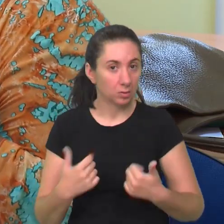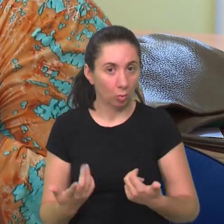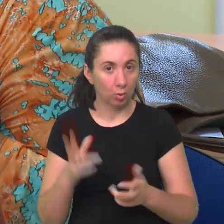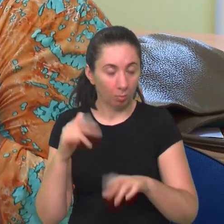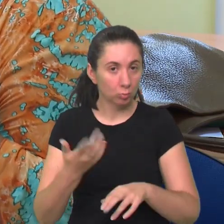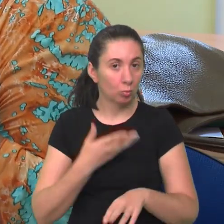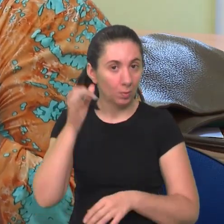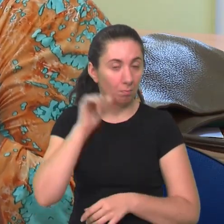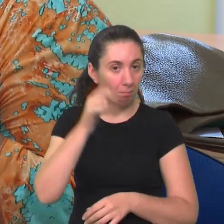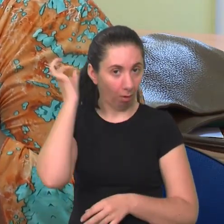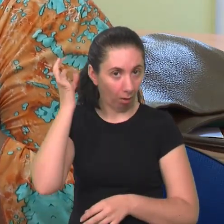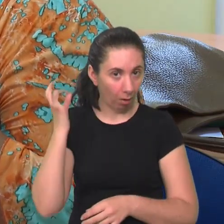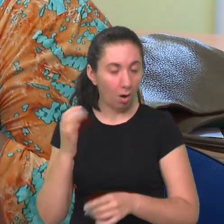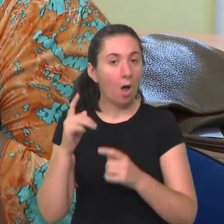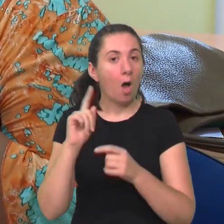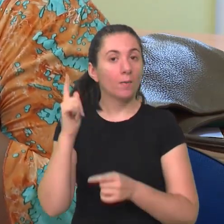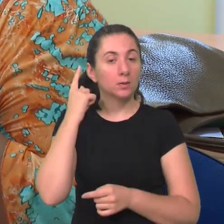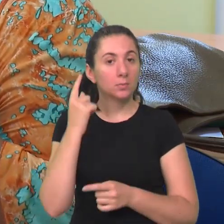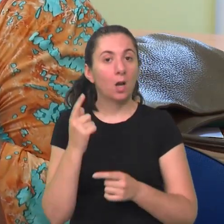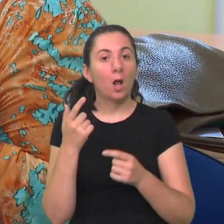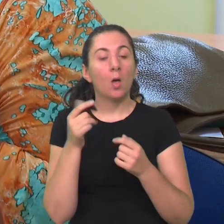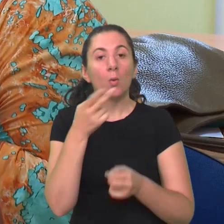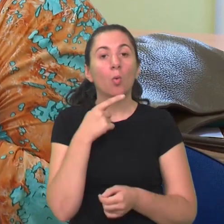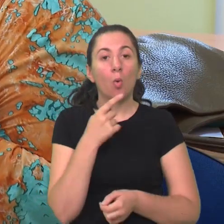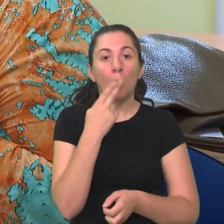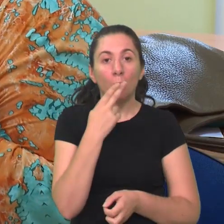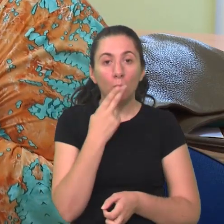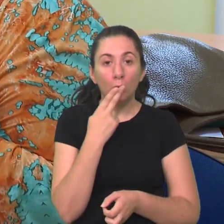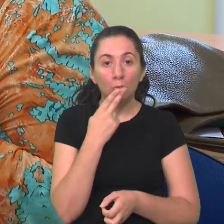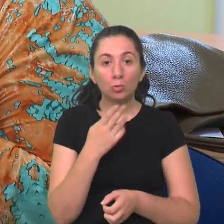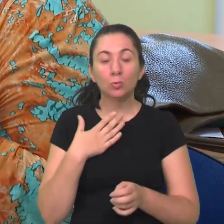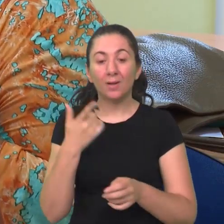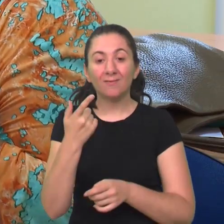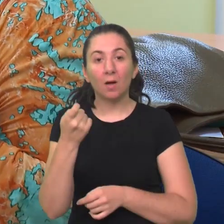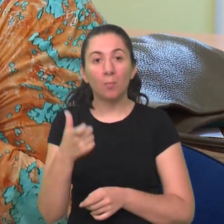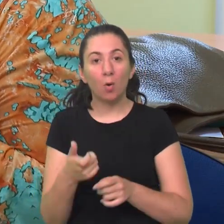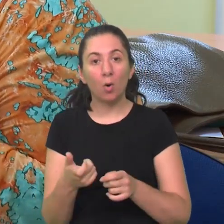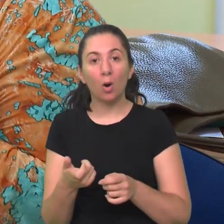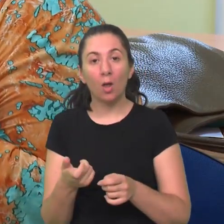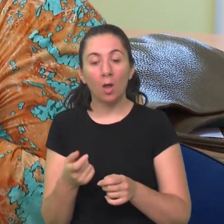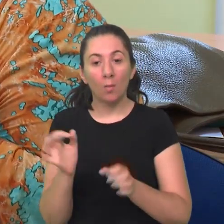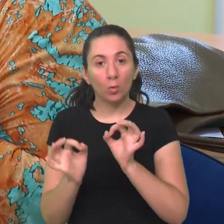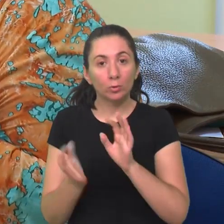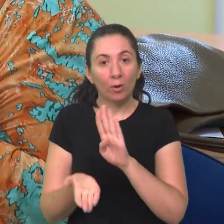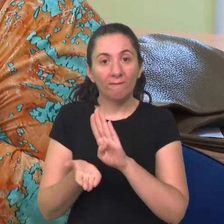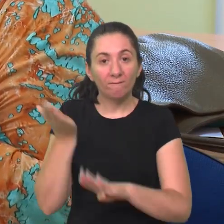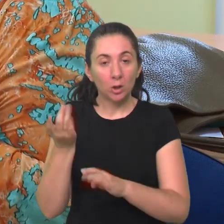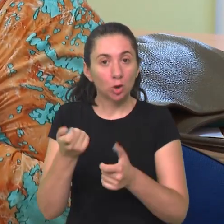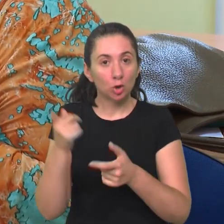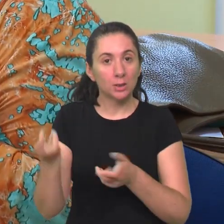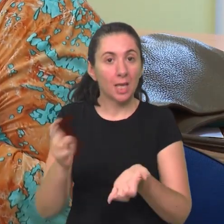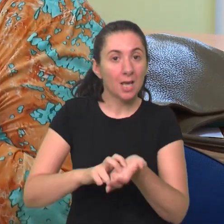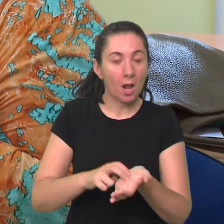godine, ali nisam znala da pušači imaju 2,5 puta veće šanse da ranije posjede.